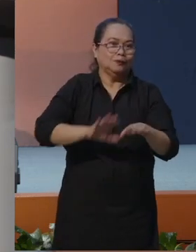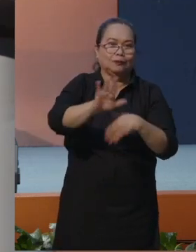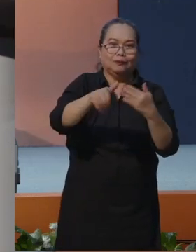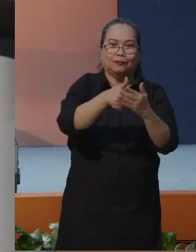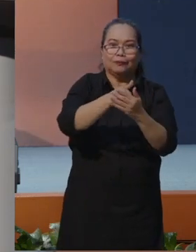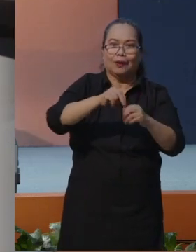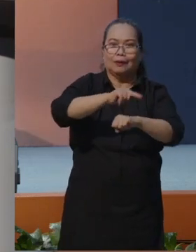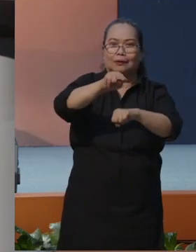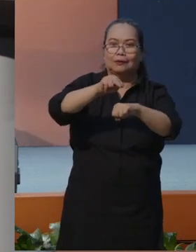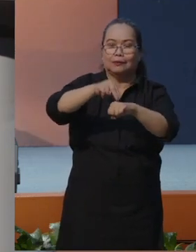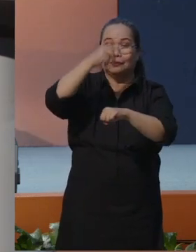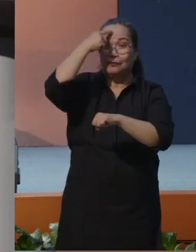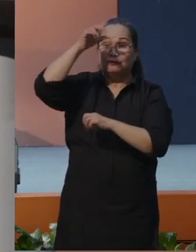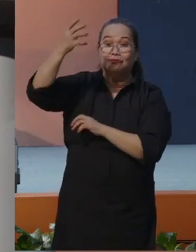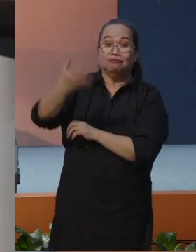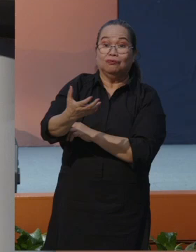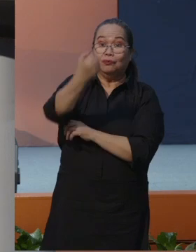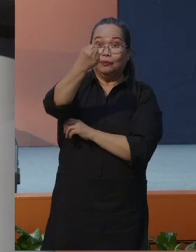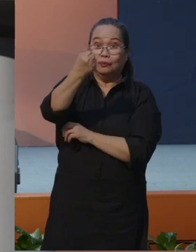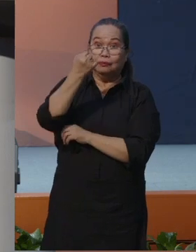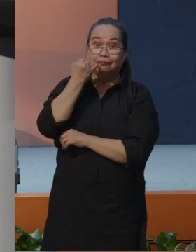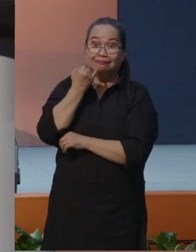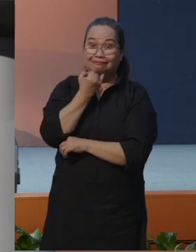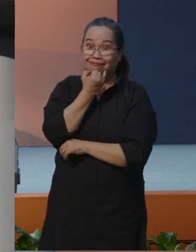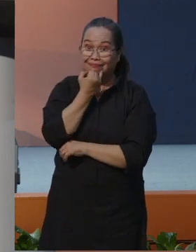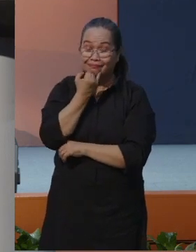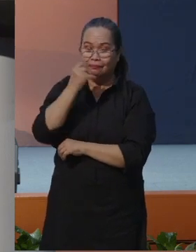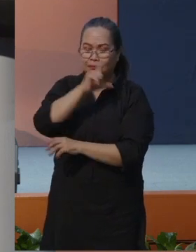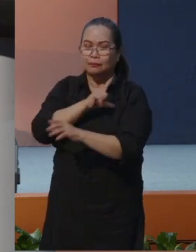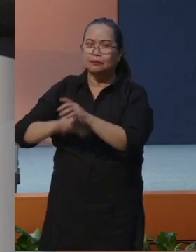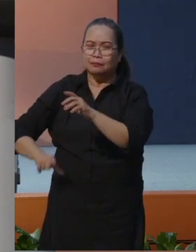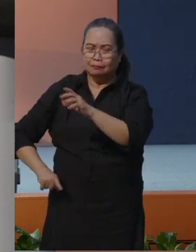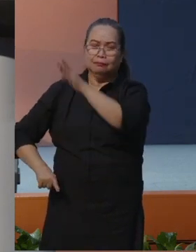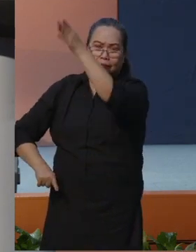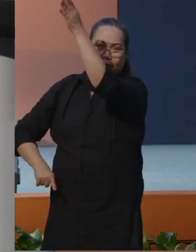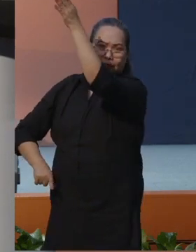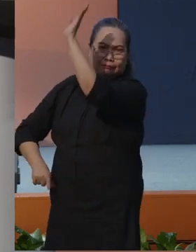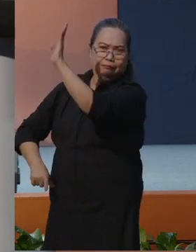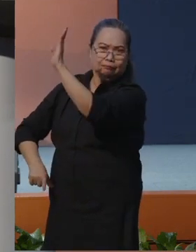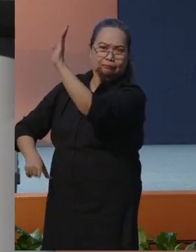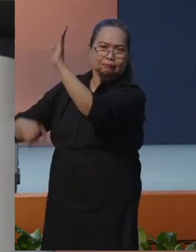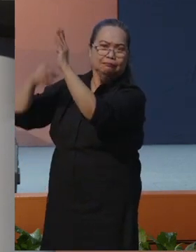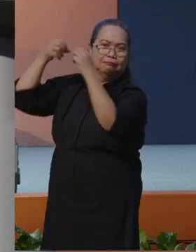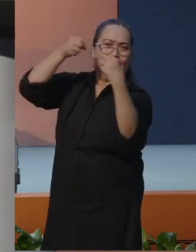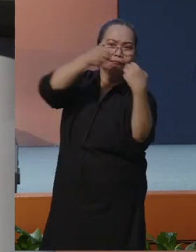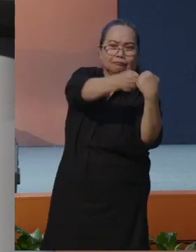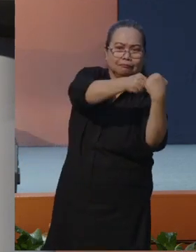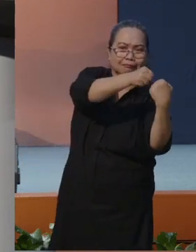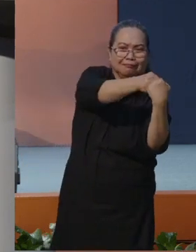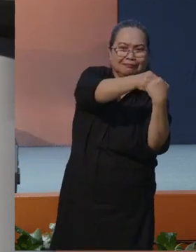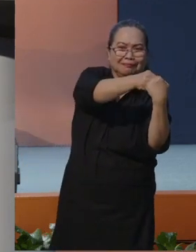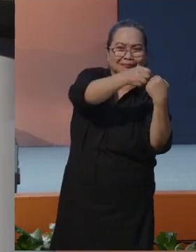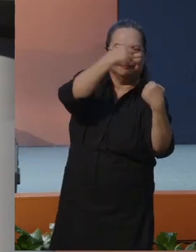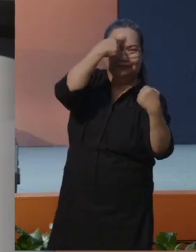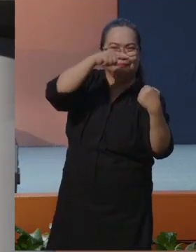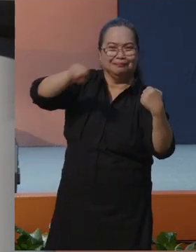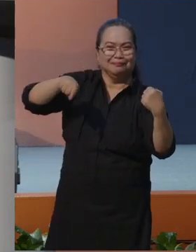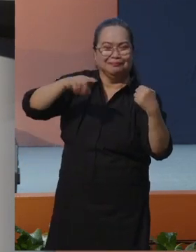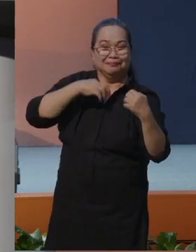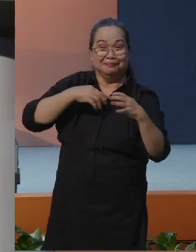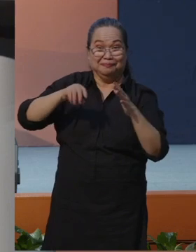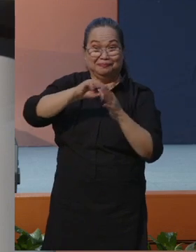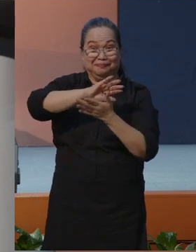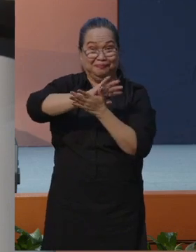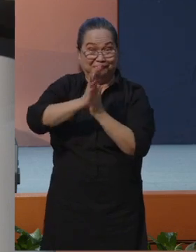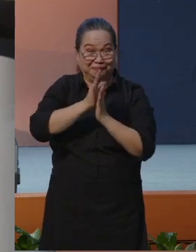these nations for your sake, for it is the Lord your God who has fought for you. Sa chapter